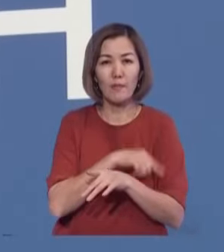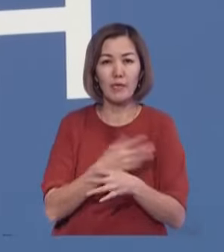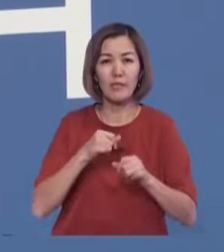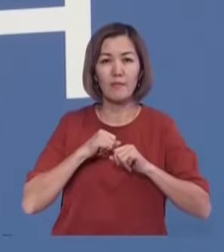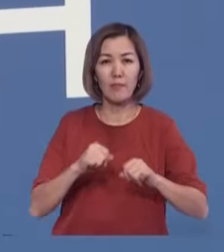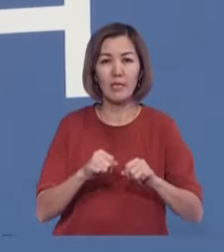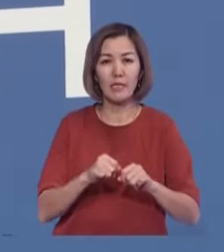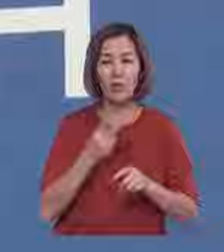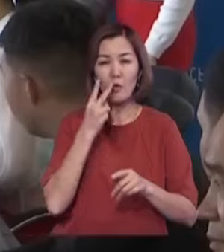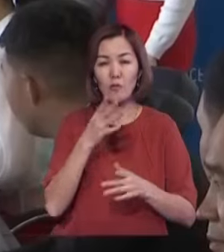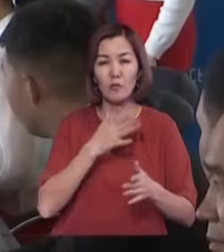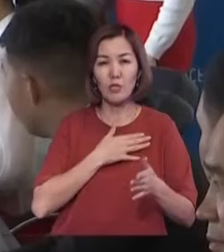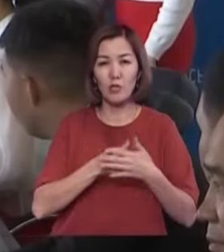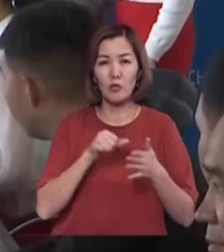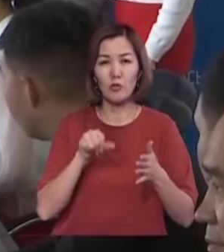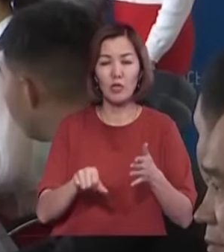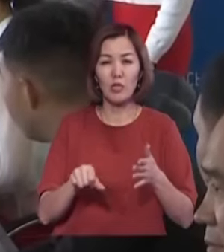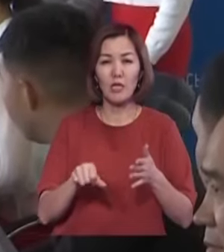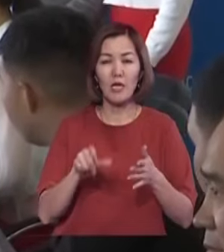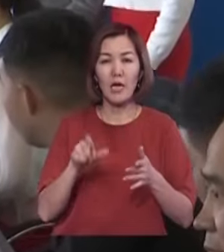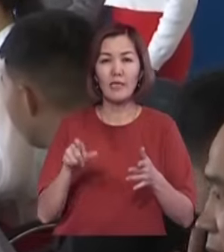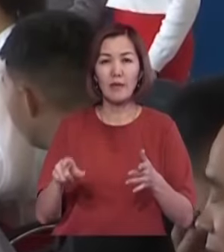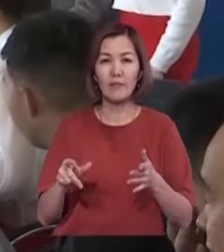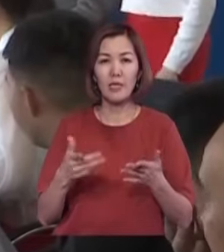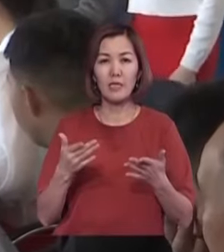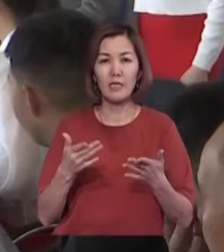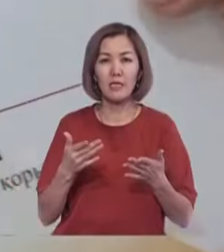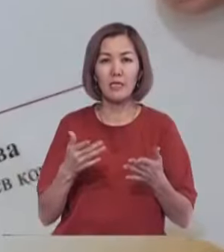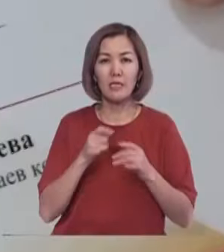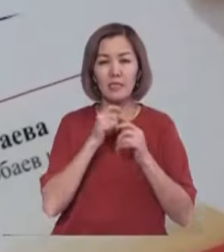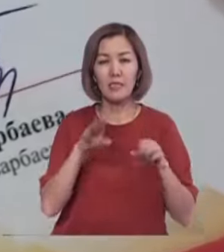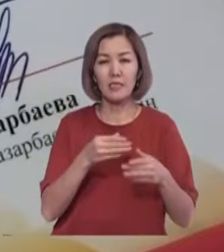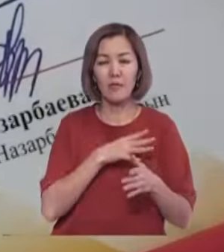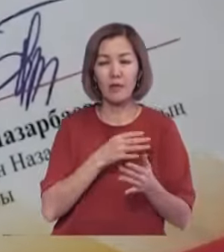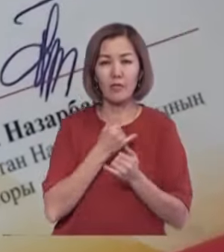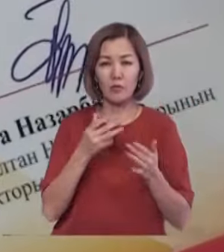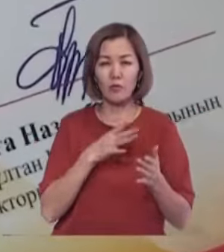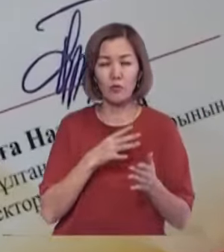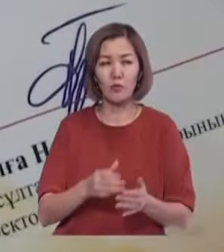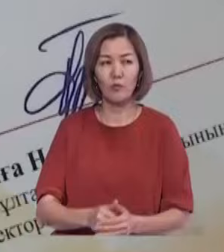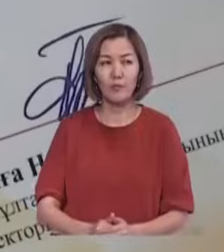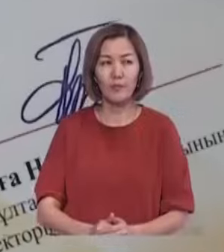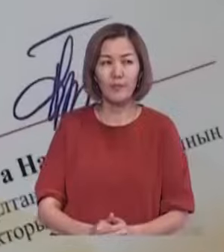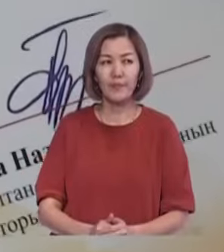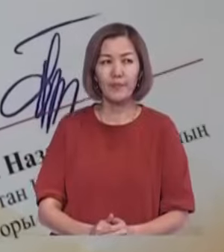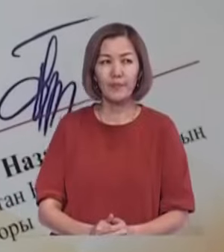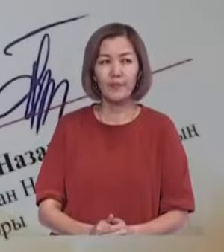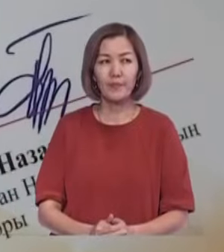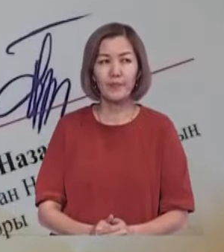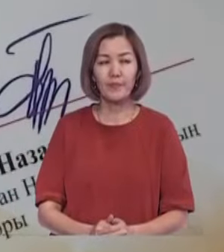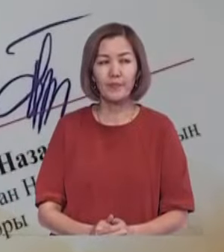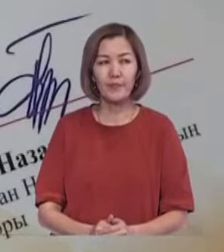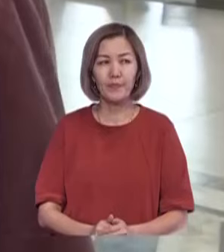рухы мықты әрі батырлығы мен көзге түскен ізгі жүрек иелерін анықтап, оларға сый-сияпат көрсету.